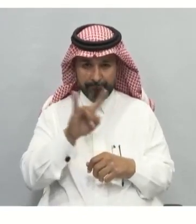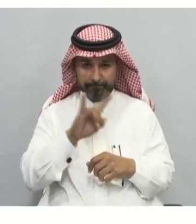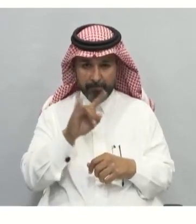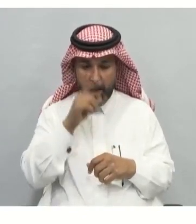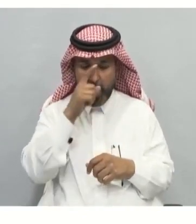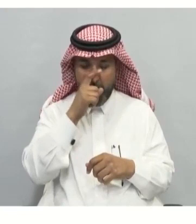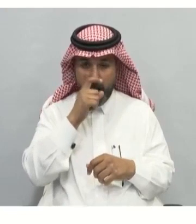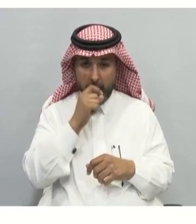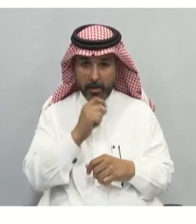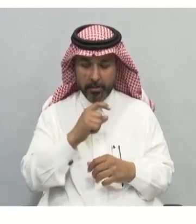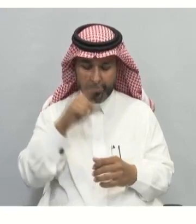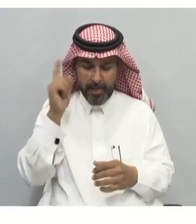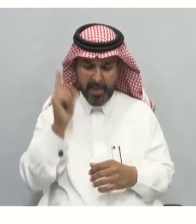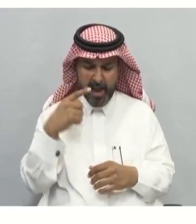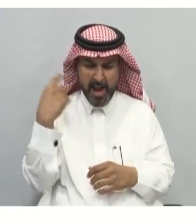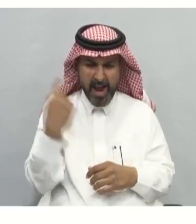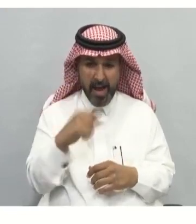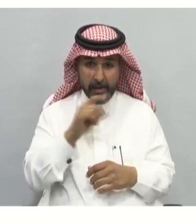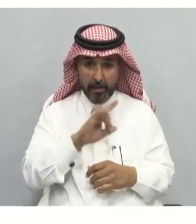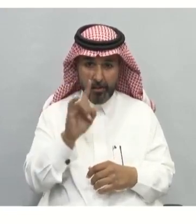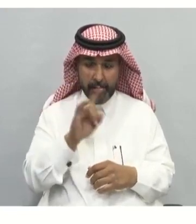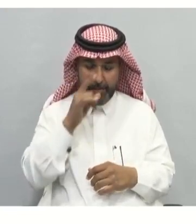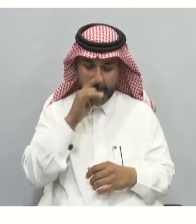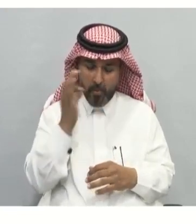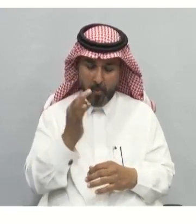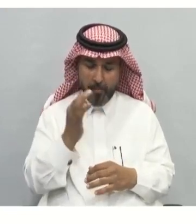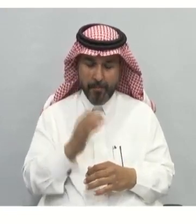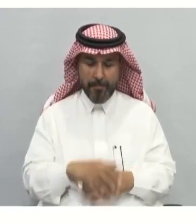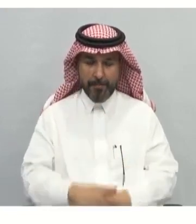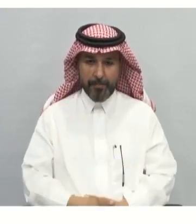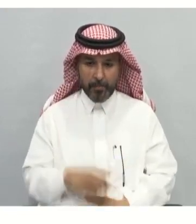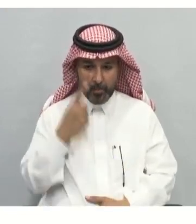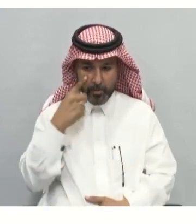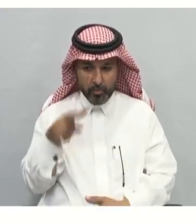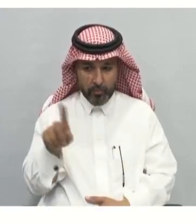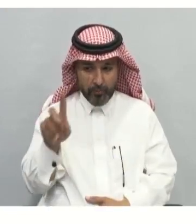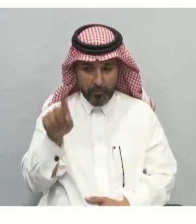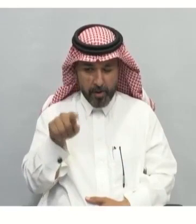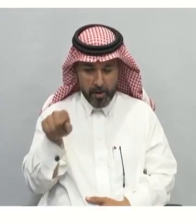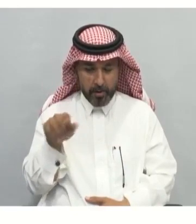عظيم فيجب على الانسان و المرء ان يعف نفسه عن فعل